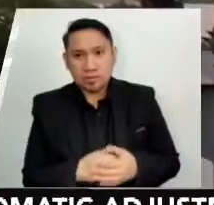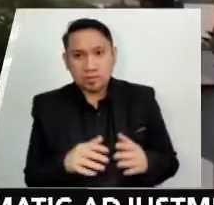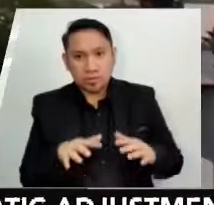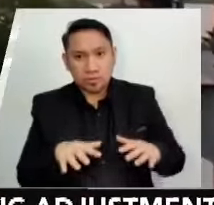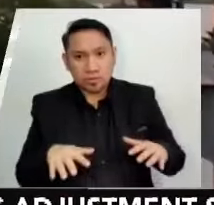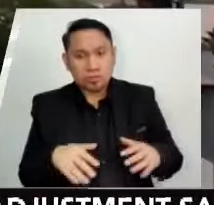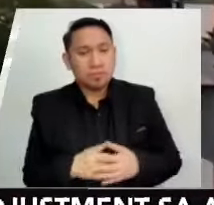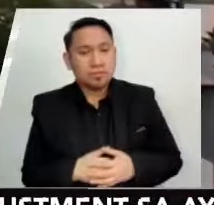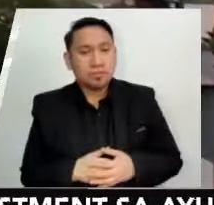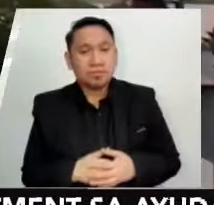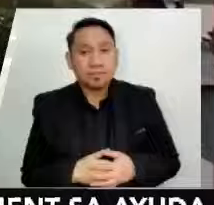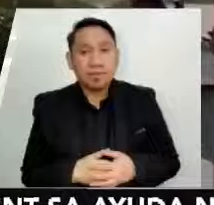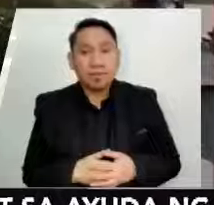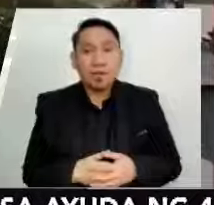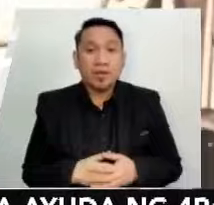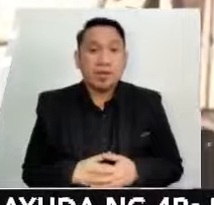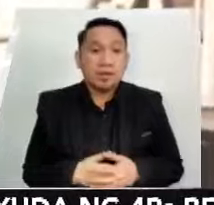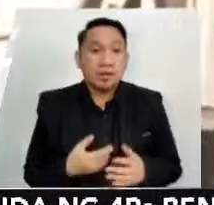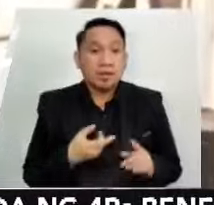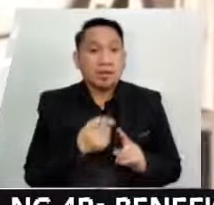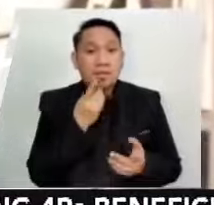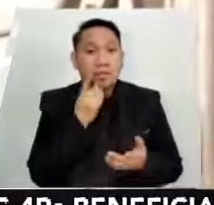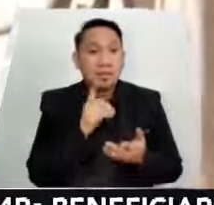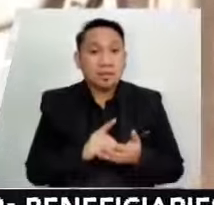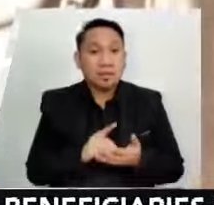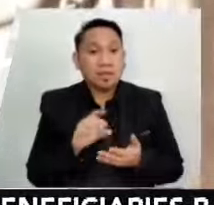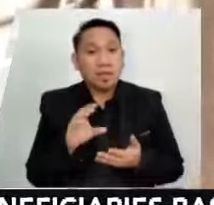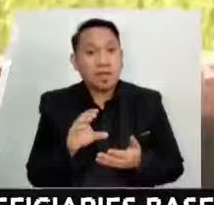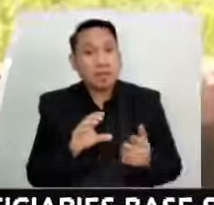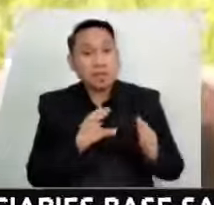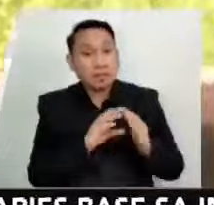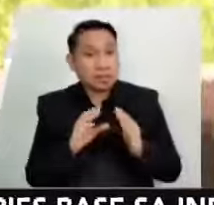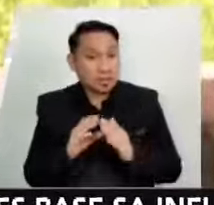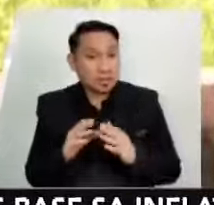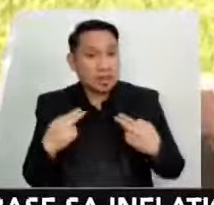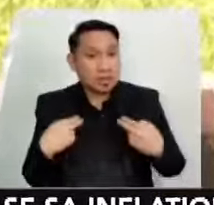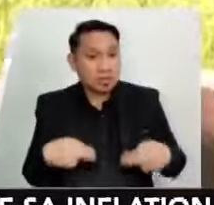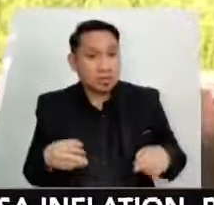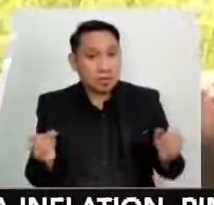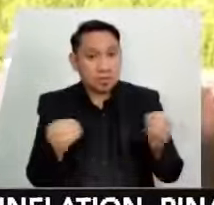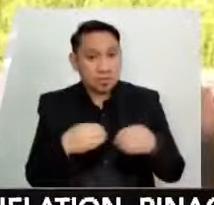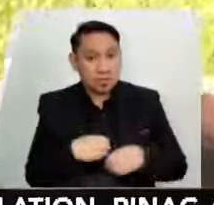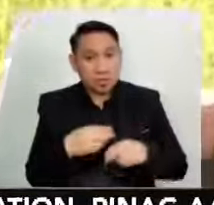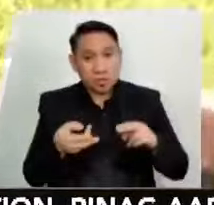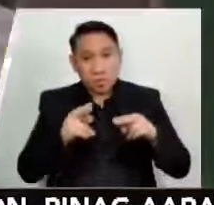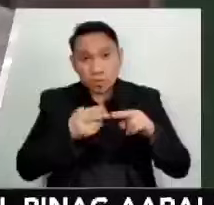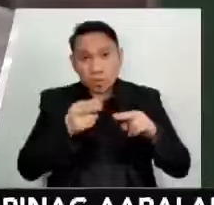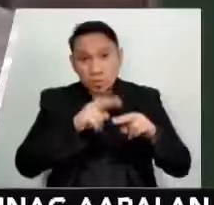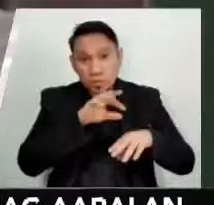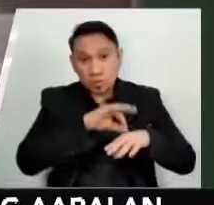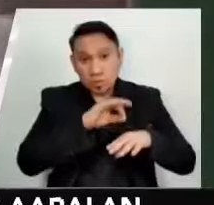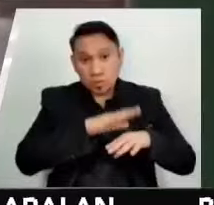base sa datos ng City health office kadalasang umaakyat Ang kaso ng Deng sa panahon ng